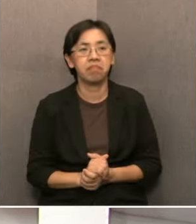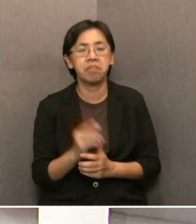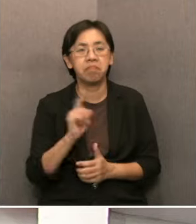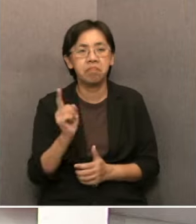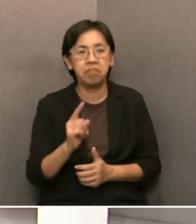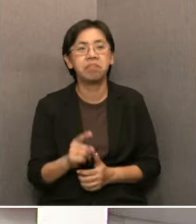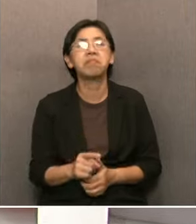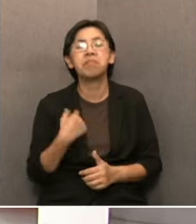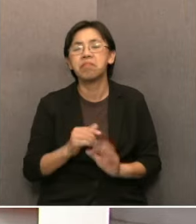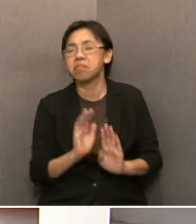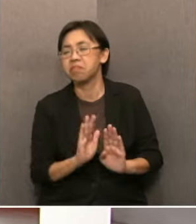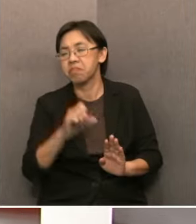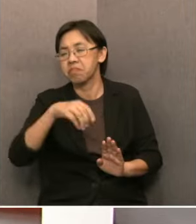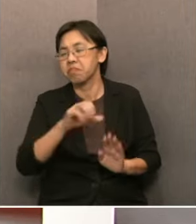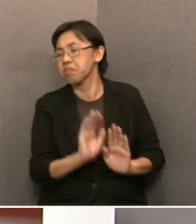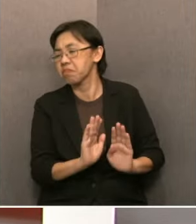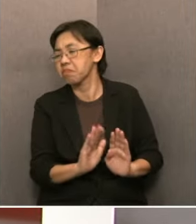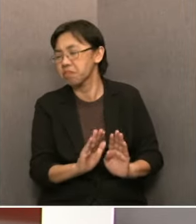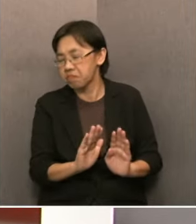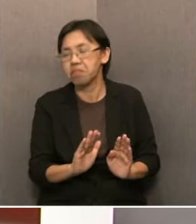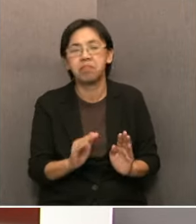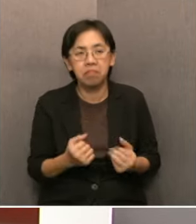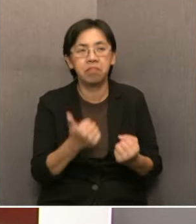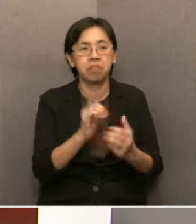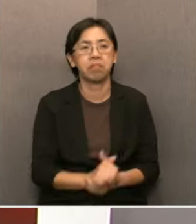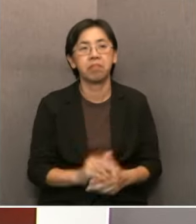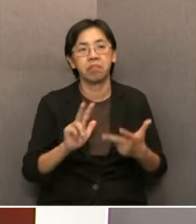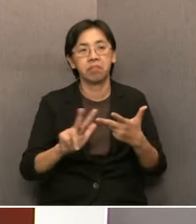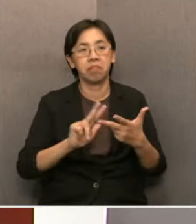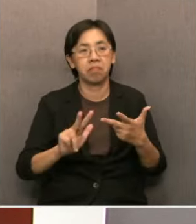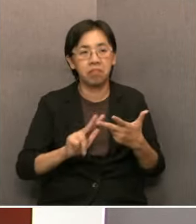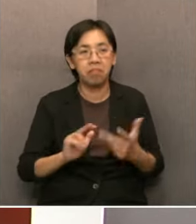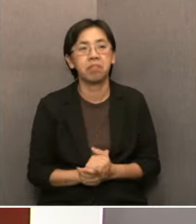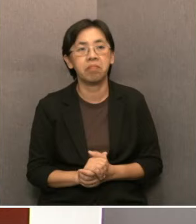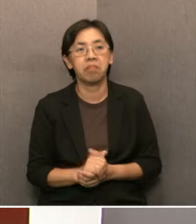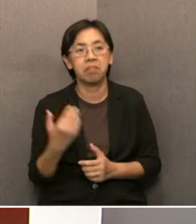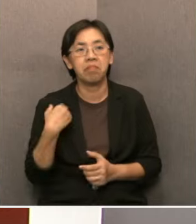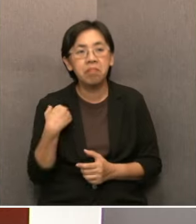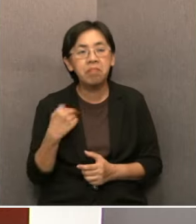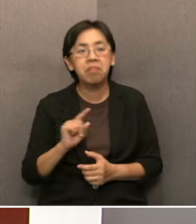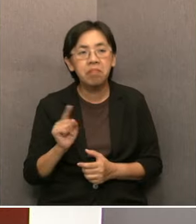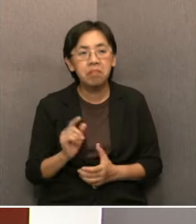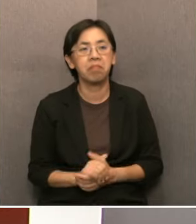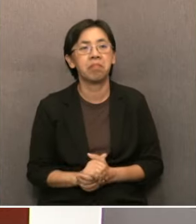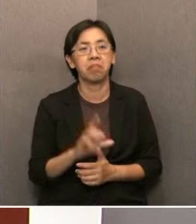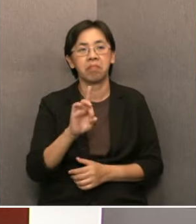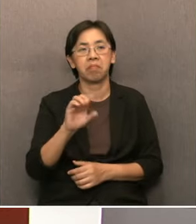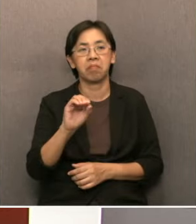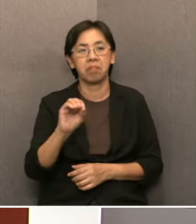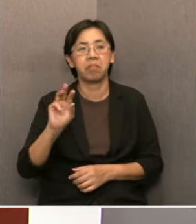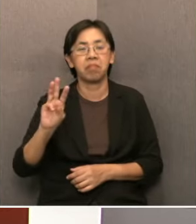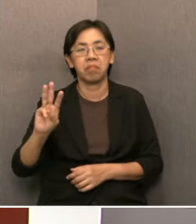บบกากเก็บผลังงานด้วยและข้อ 3 ต้องผลิเซบัตเตอรี่ที่มีค่าพลังงานจำเพาะไม่น้อยกว่า